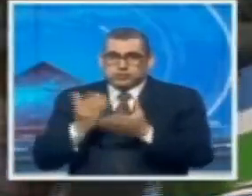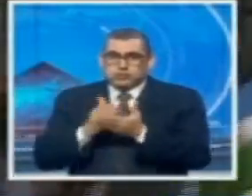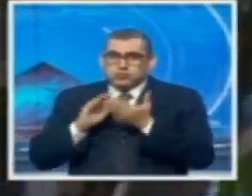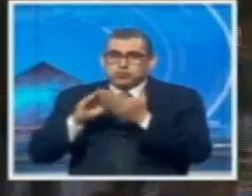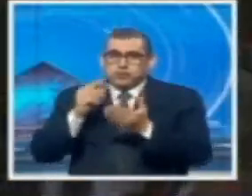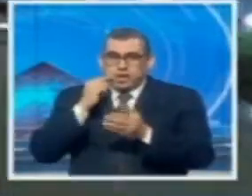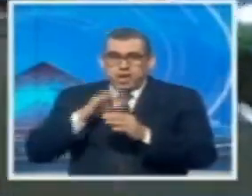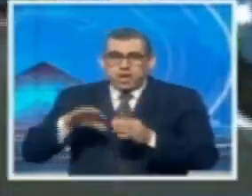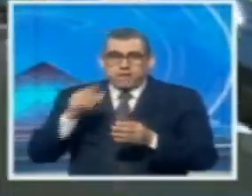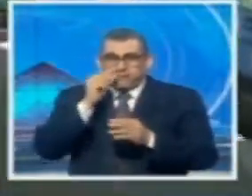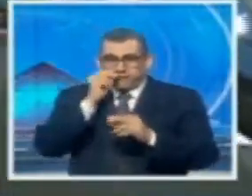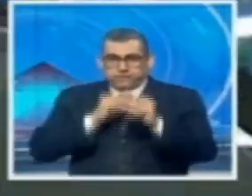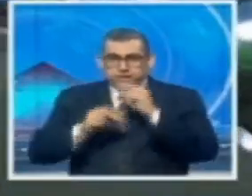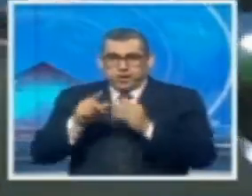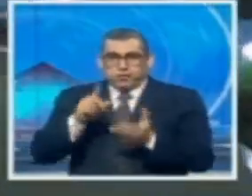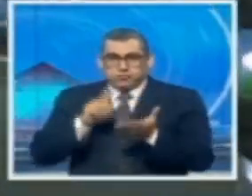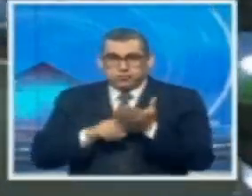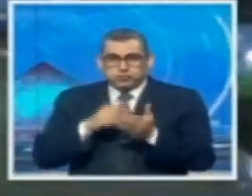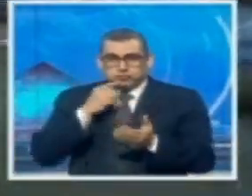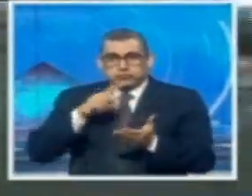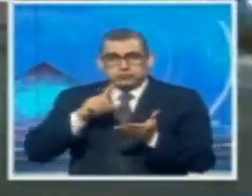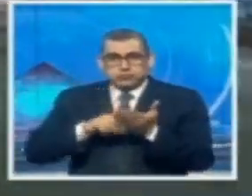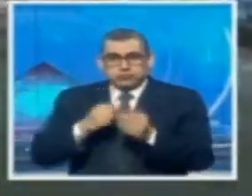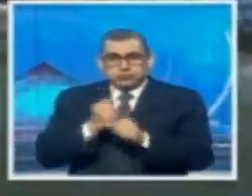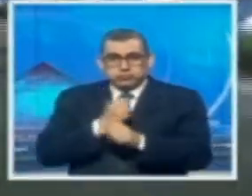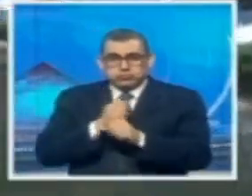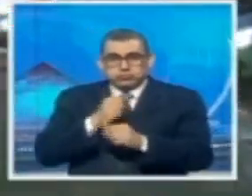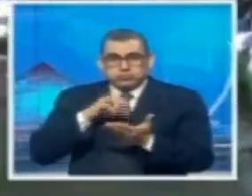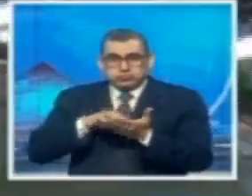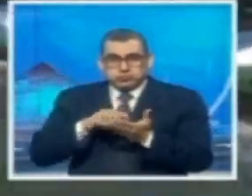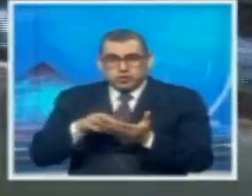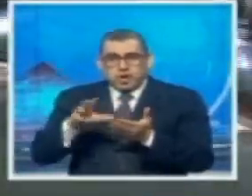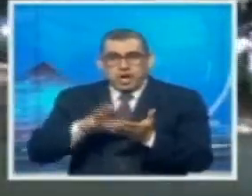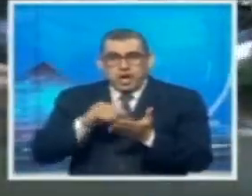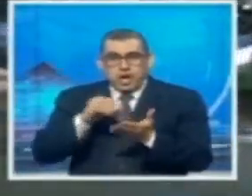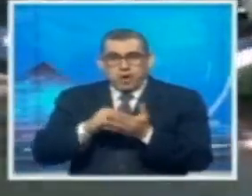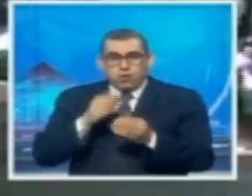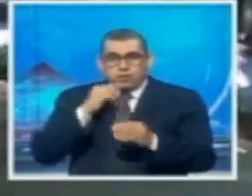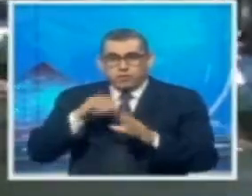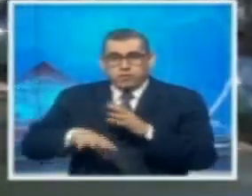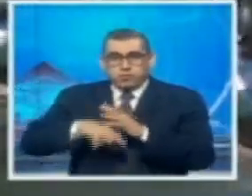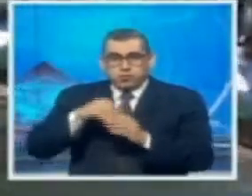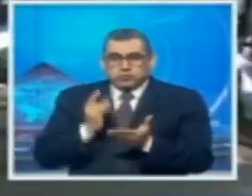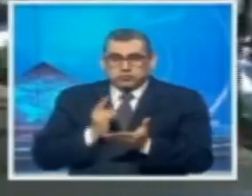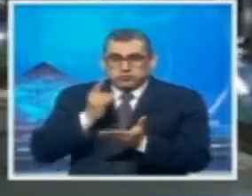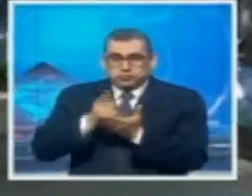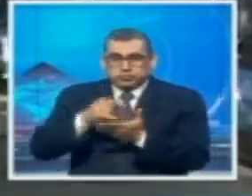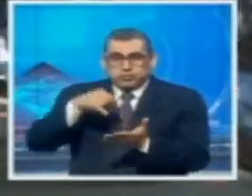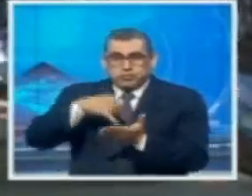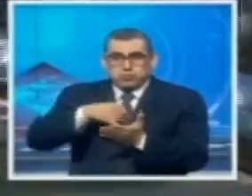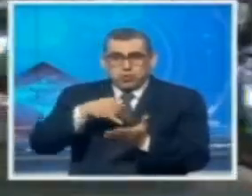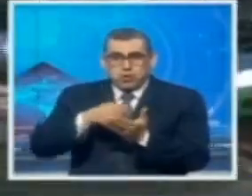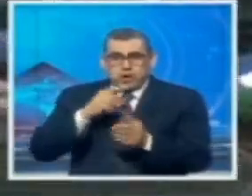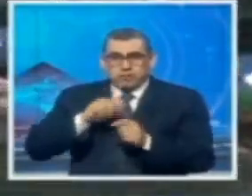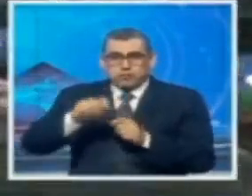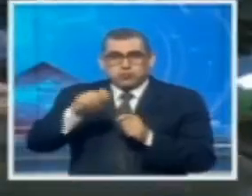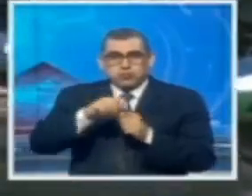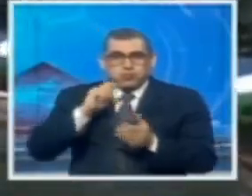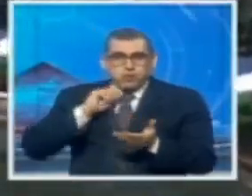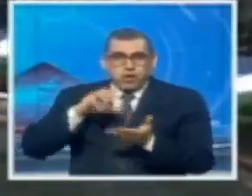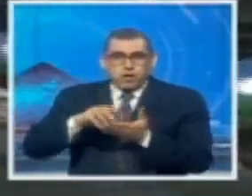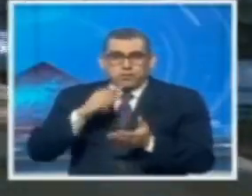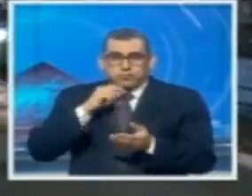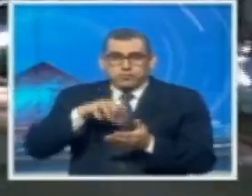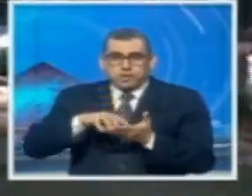أهالينا بالفيوم. ومن المقرر أن يتم تشغيل المرحلة الأولى من المشروع على خطوط مراكز يوسف الصديق وطمية